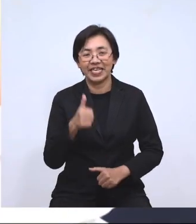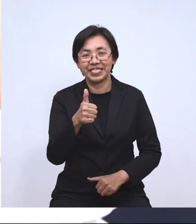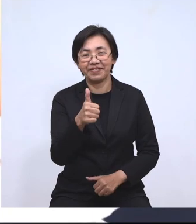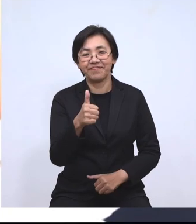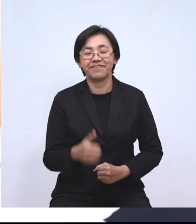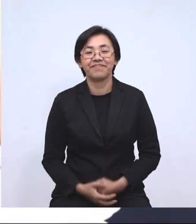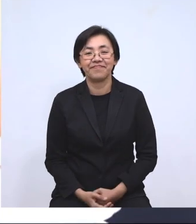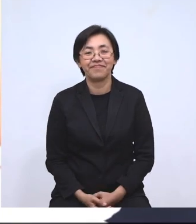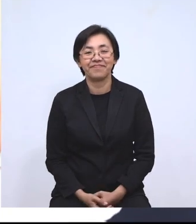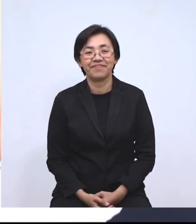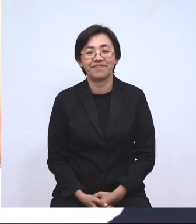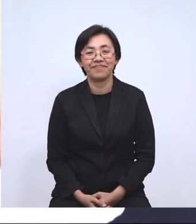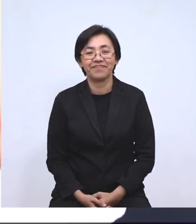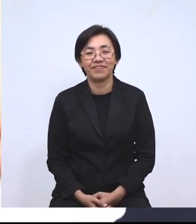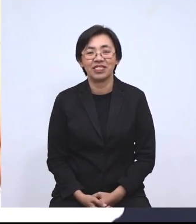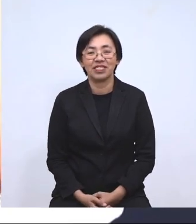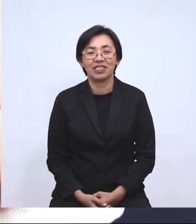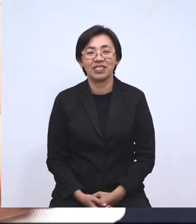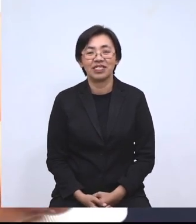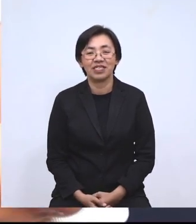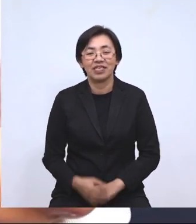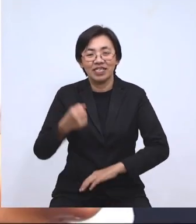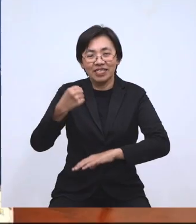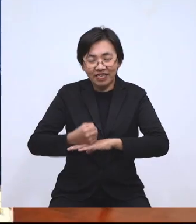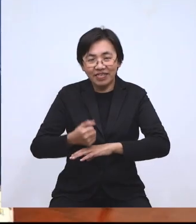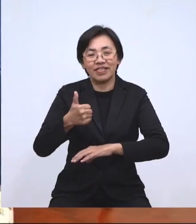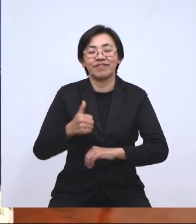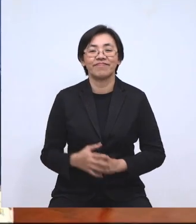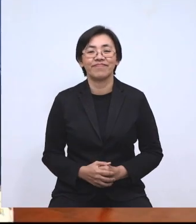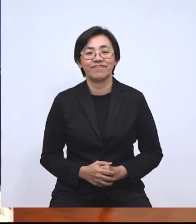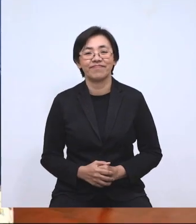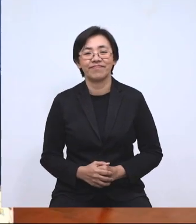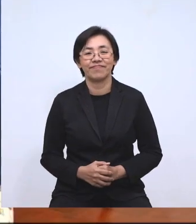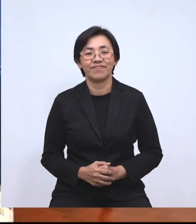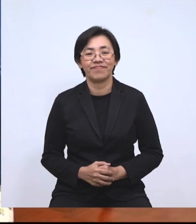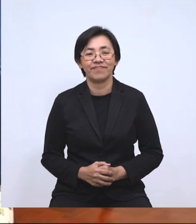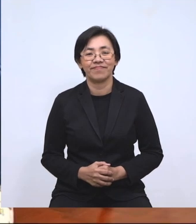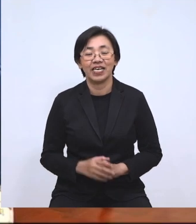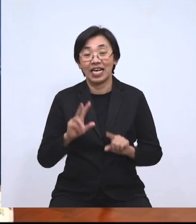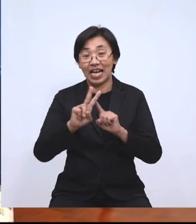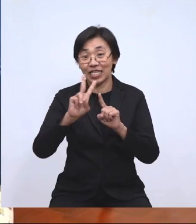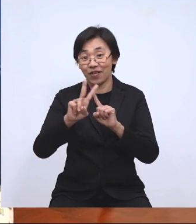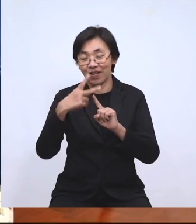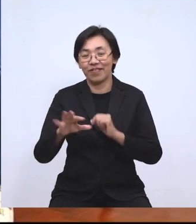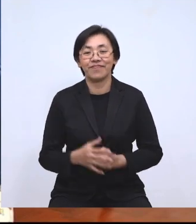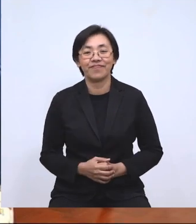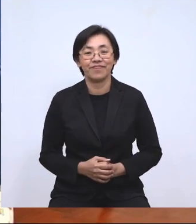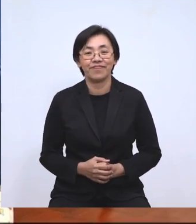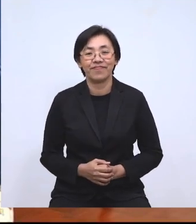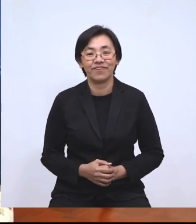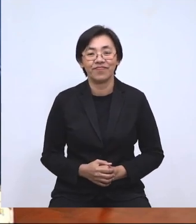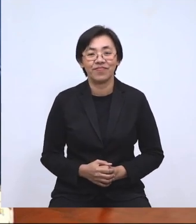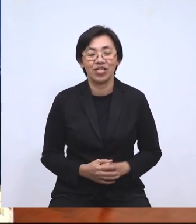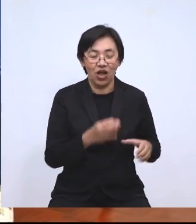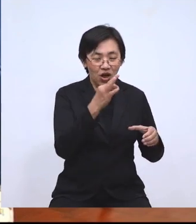ระวัง ต ้ อง ระวัง เพราะเขาปล่อยแบบไม่ดูเลยใช่ไหมคะ คำที่สอง เอาไปหลอดนะ คำที่สอง มาคนละหล